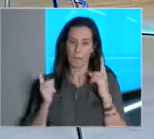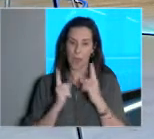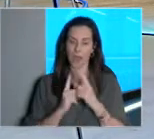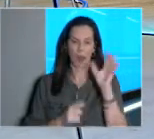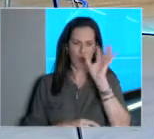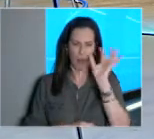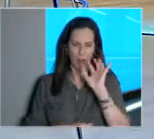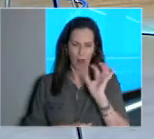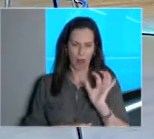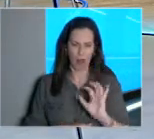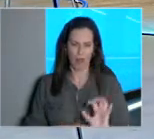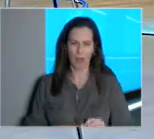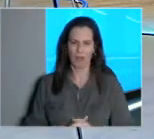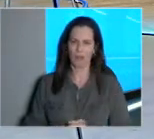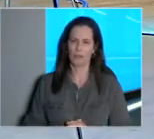עוד ממשיכה.